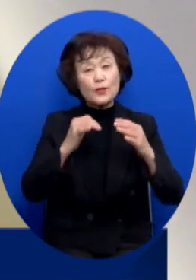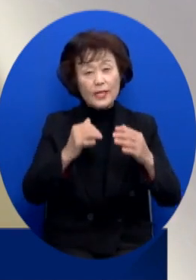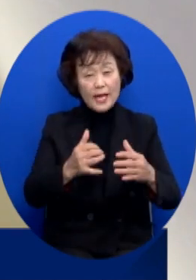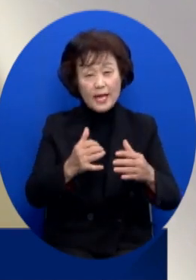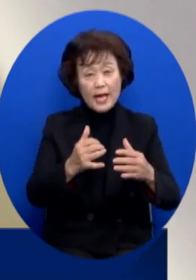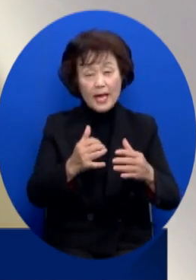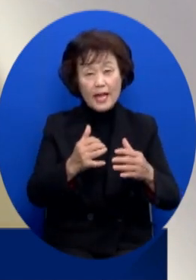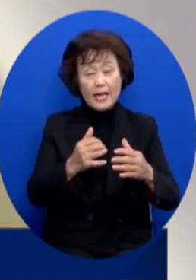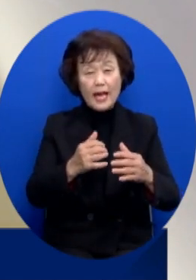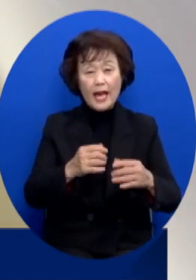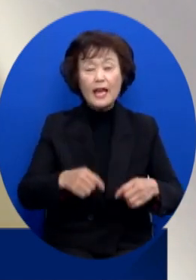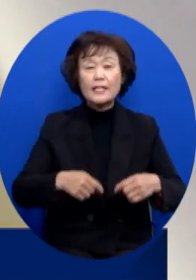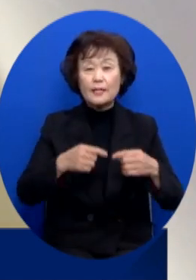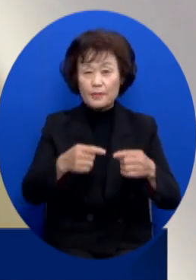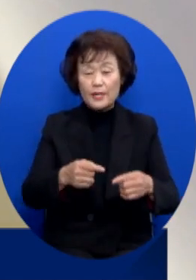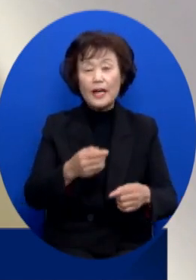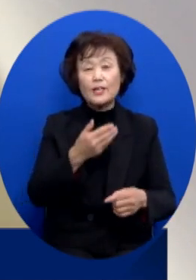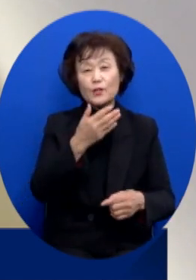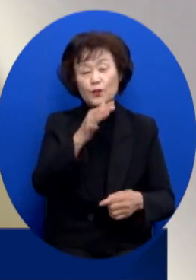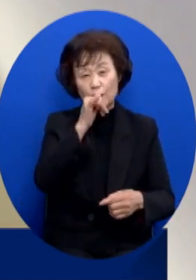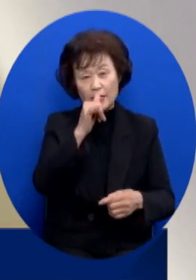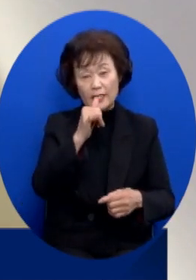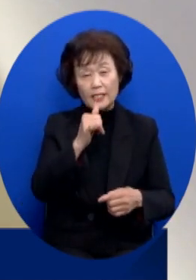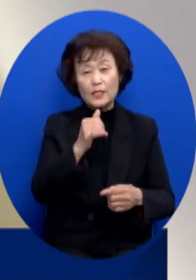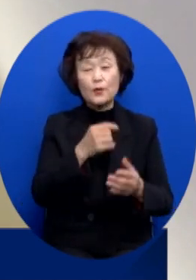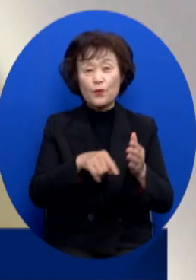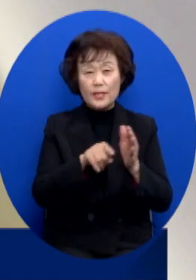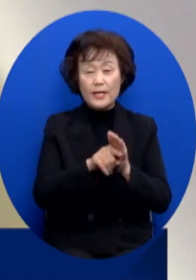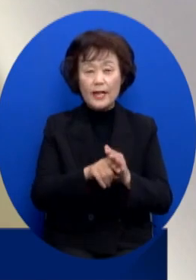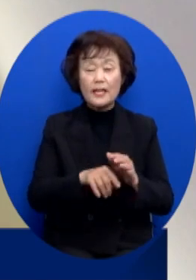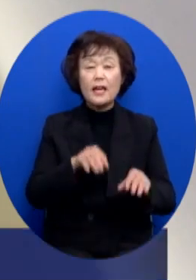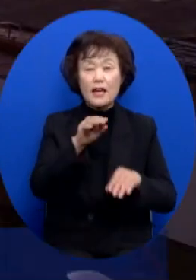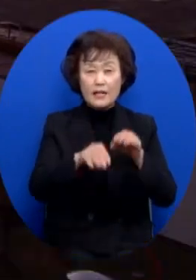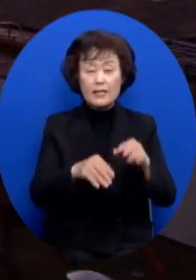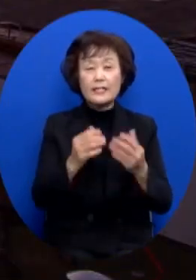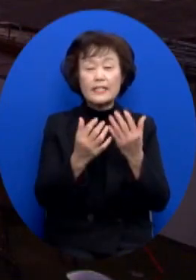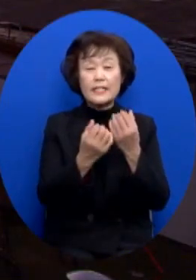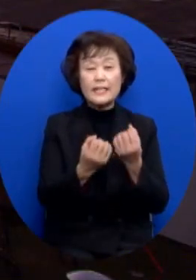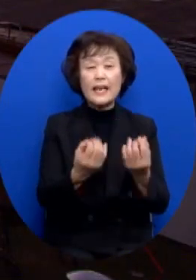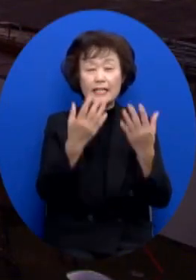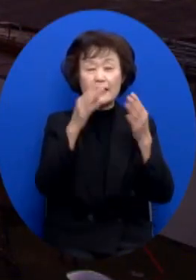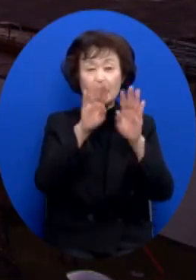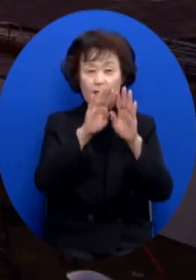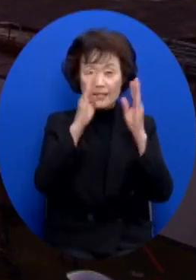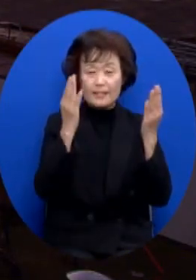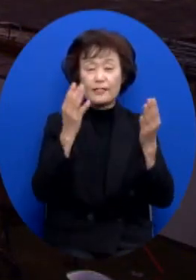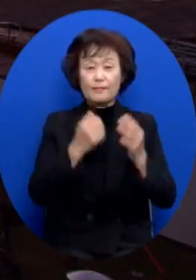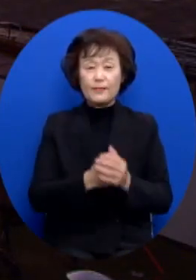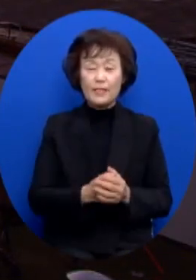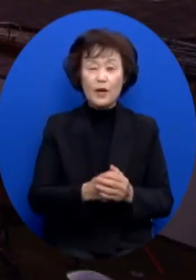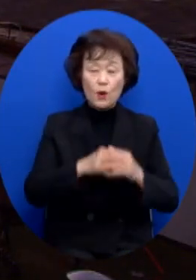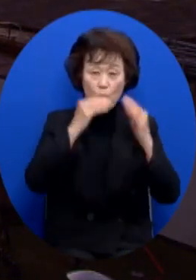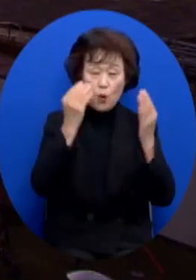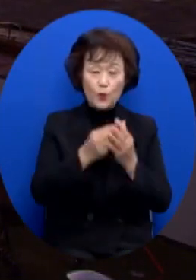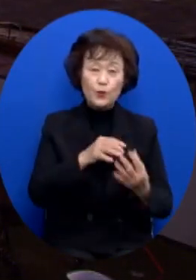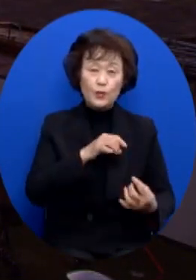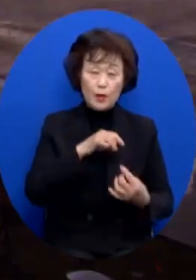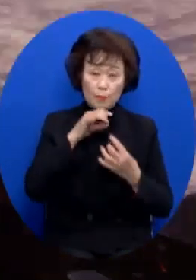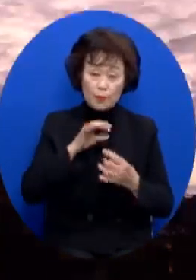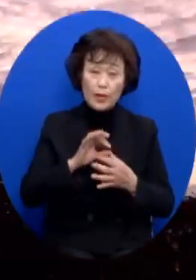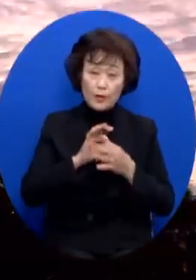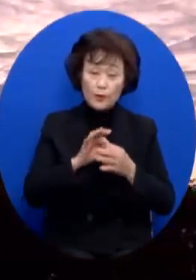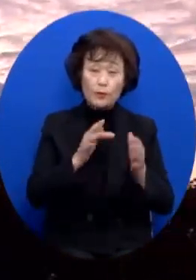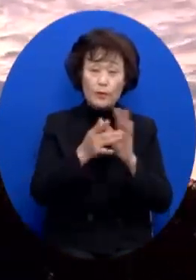있었으면 하는 생각의 묵상집과 걷기 기도 캠페인을 진행합니다 대림절 온전한 묵상으로 예수